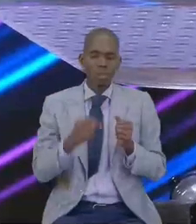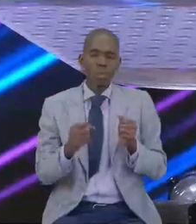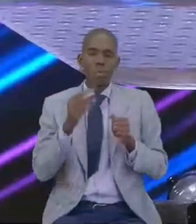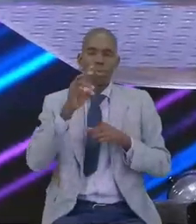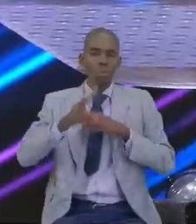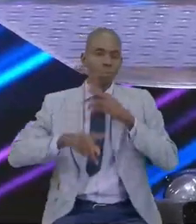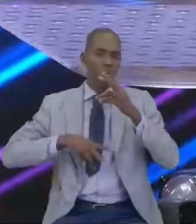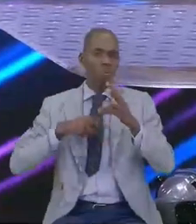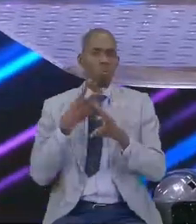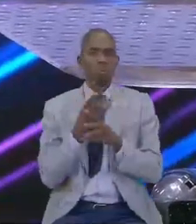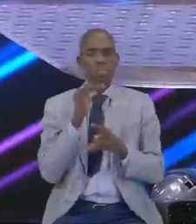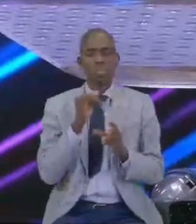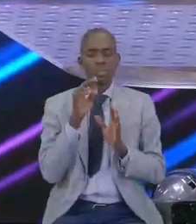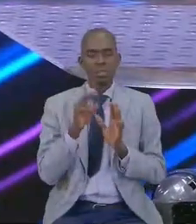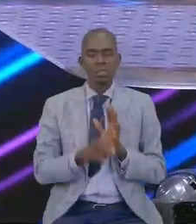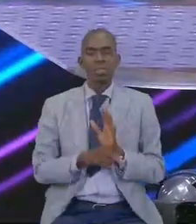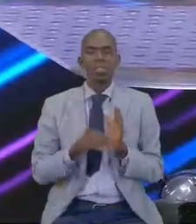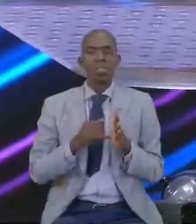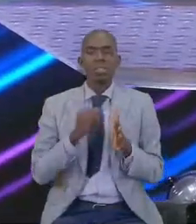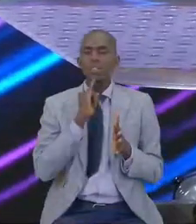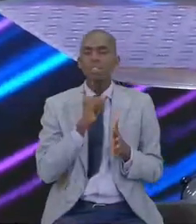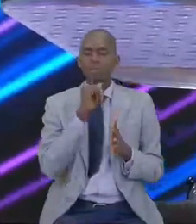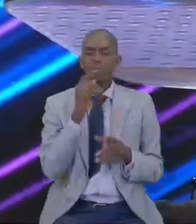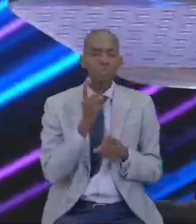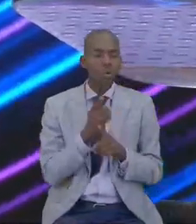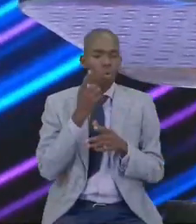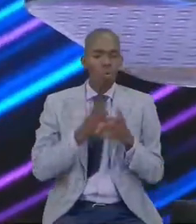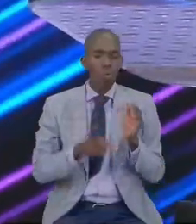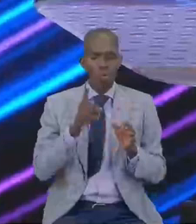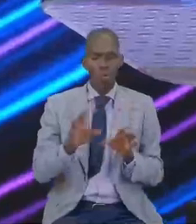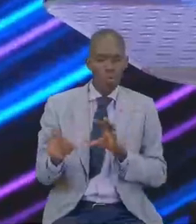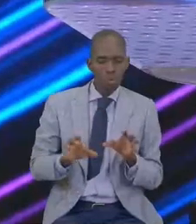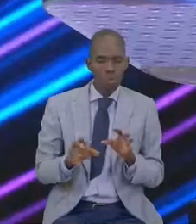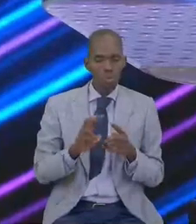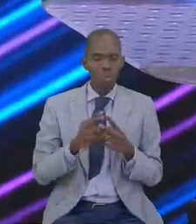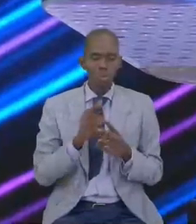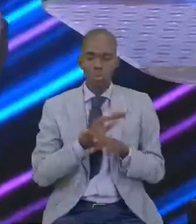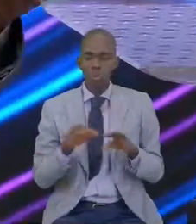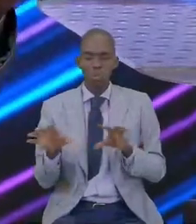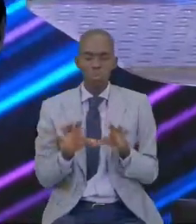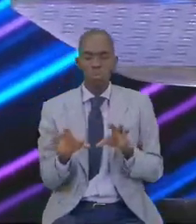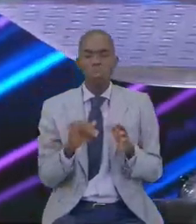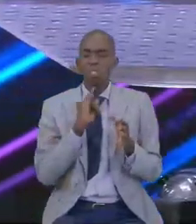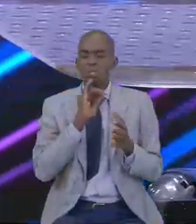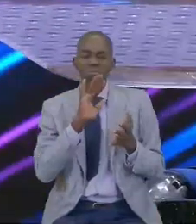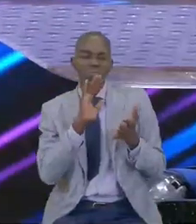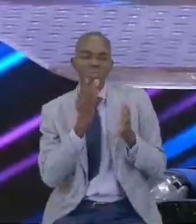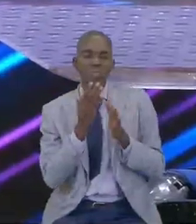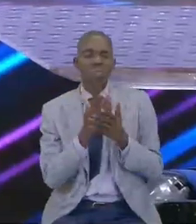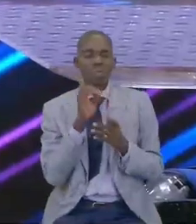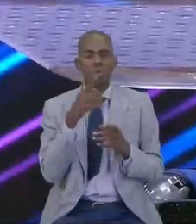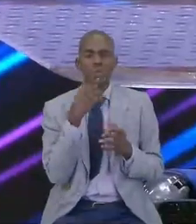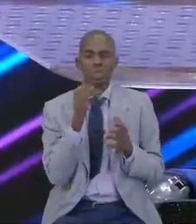la totalité. Ce n'est pas seulement ce que tu ne fais pas. Mais qu'est-ce que tu fais d'autre? Comme quelqu'un dit, je ne hais